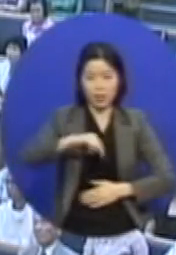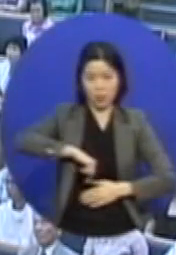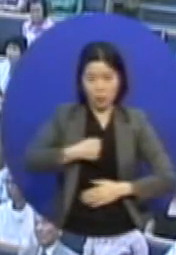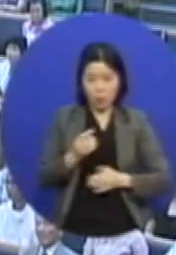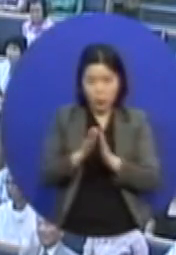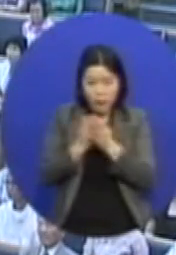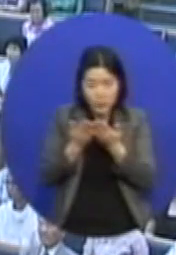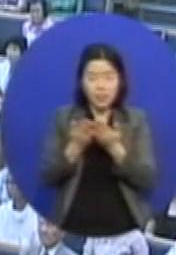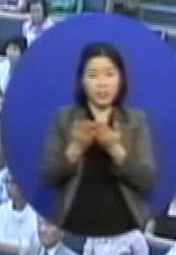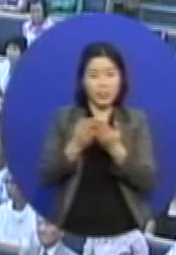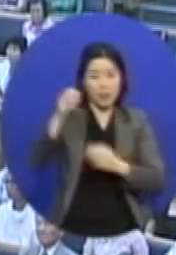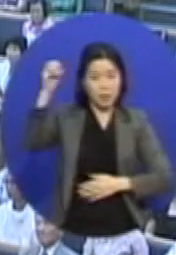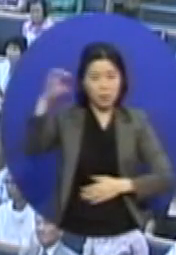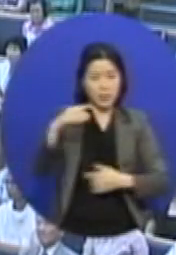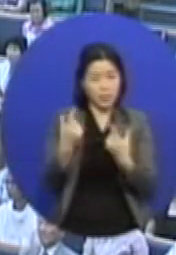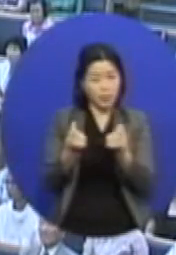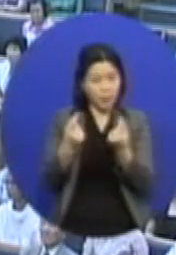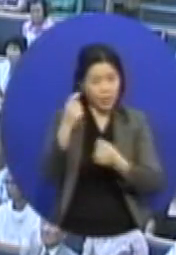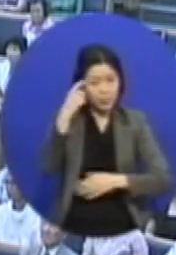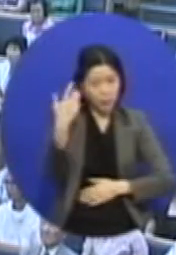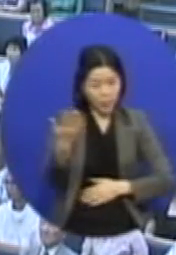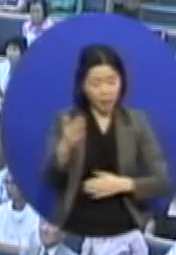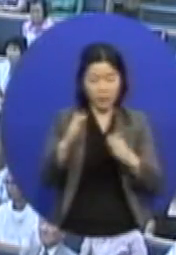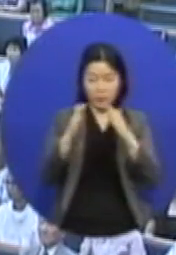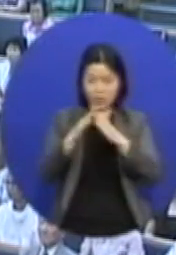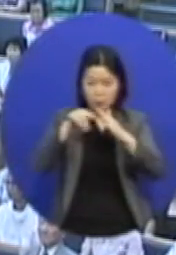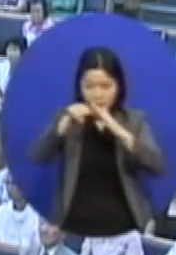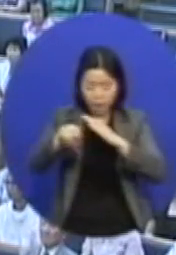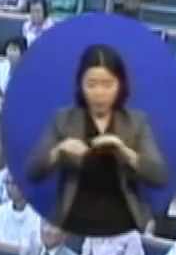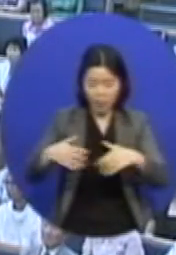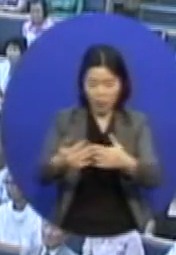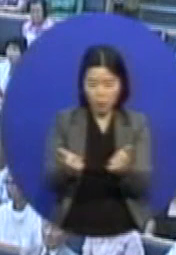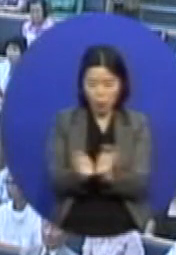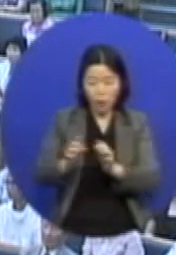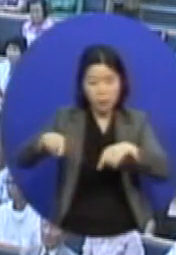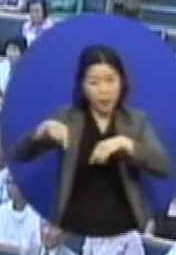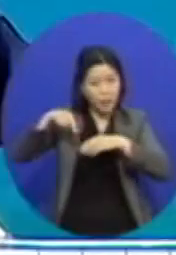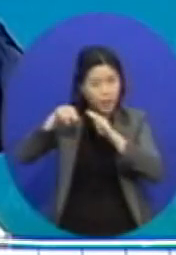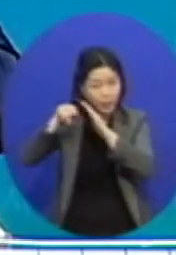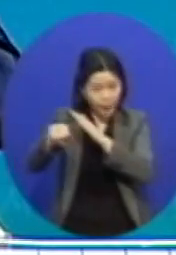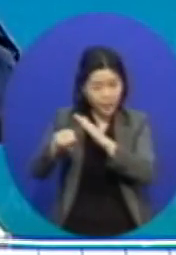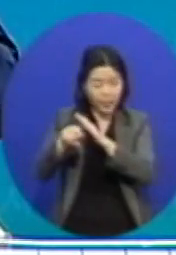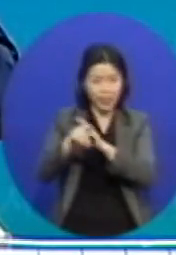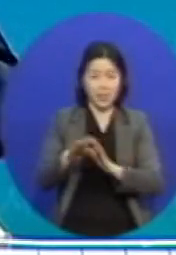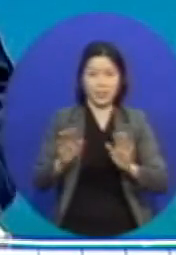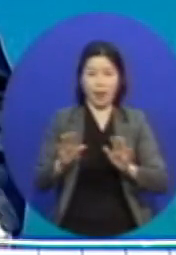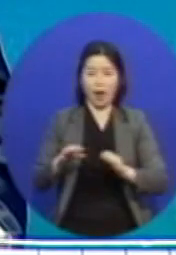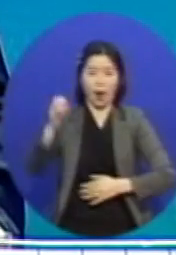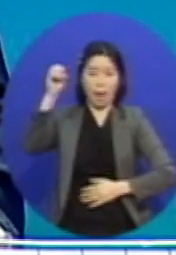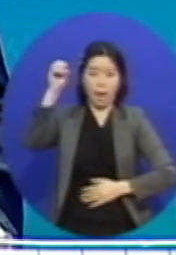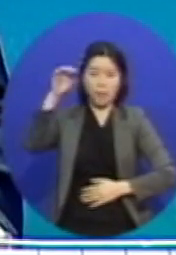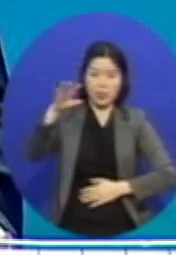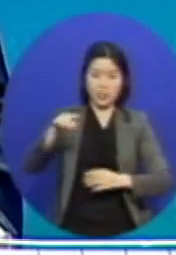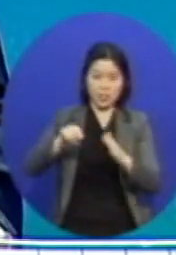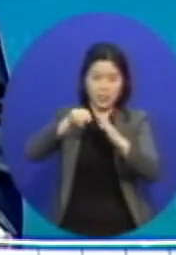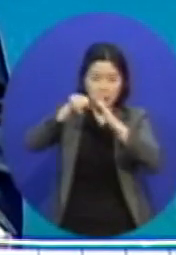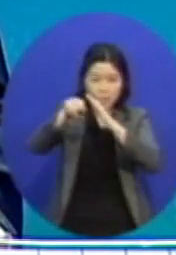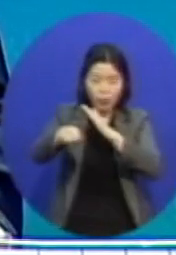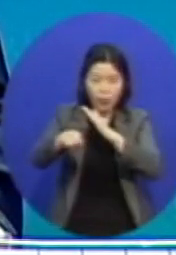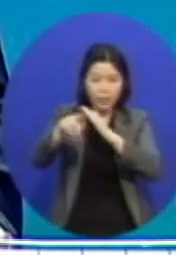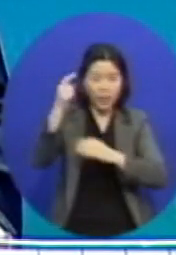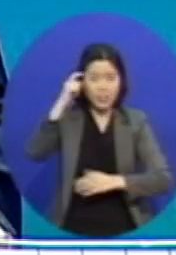같아요 여러분이 집에 들어가거나 어느 모임에 갈 때 자 이제 빛이 들어간다 이렇게 셋으로 생각이